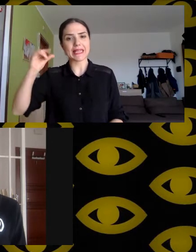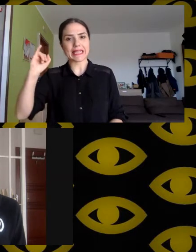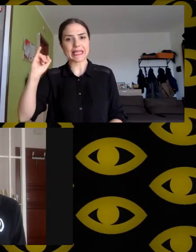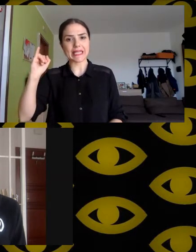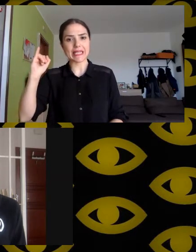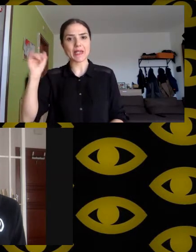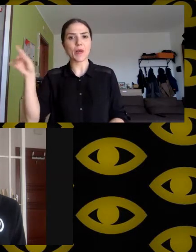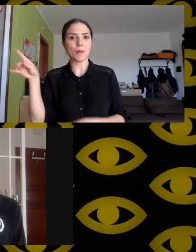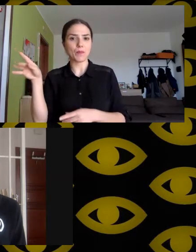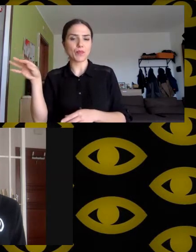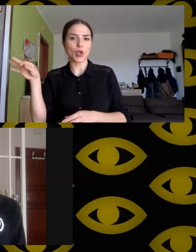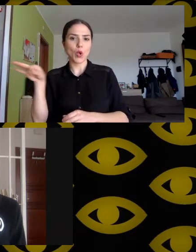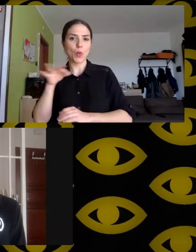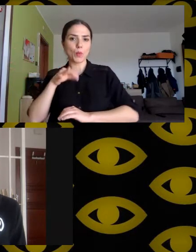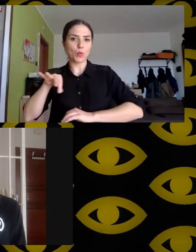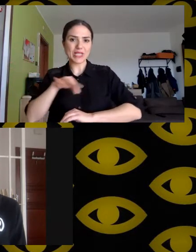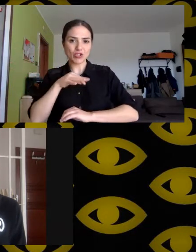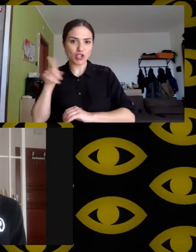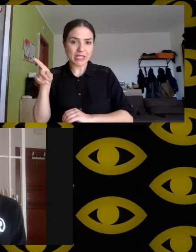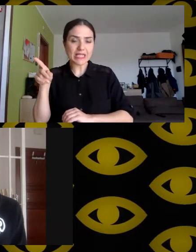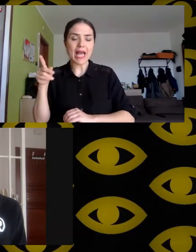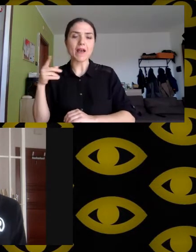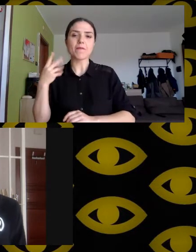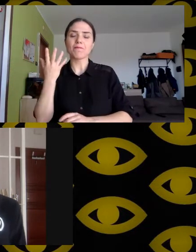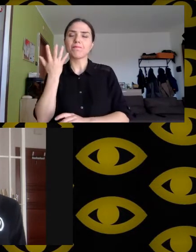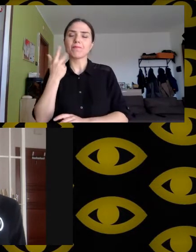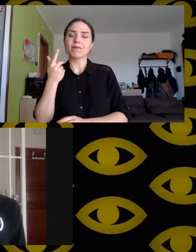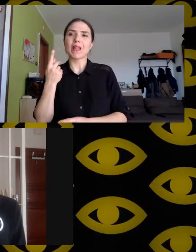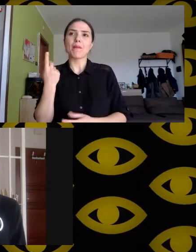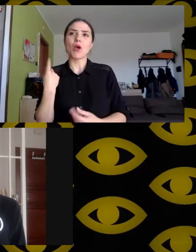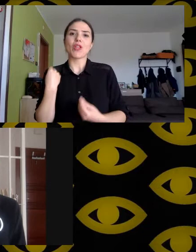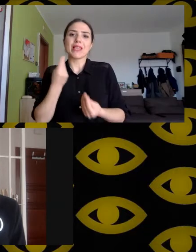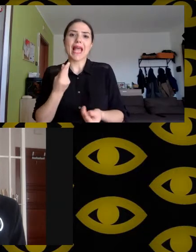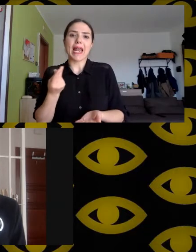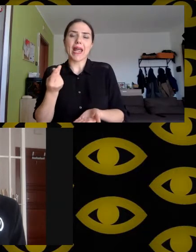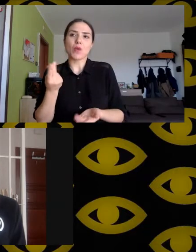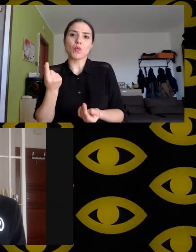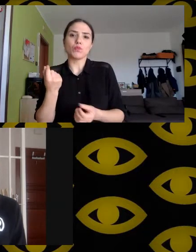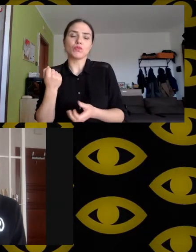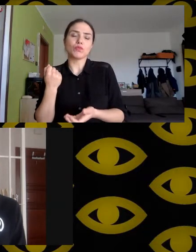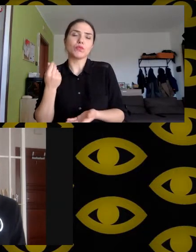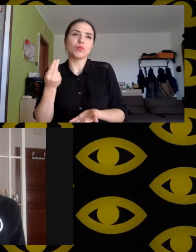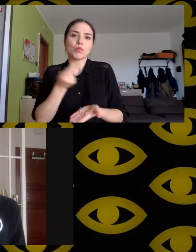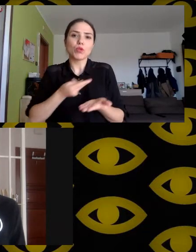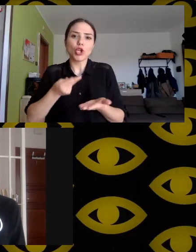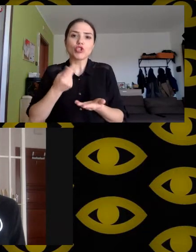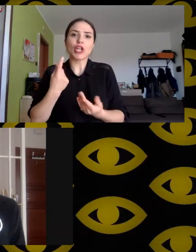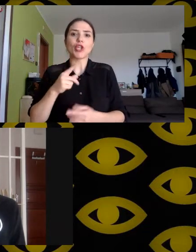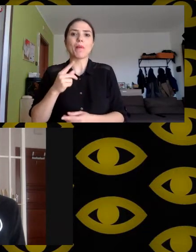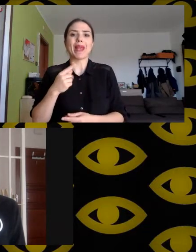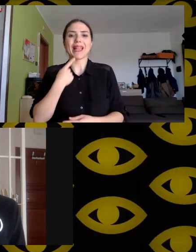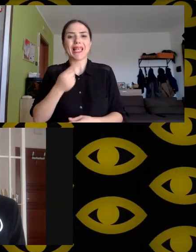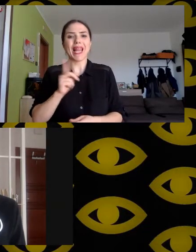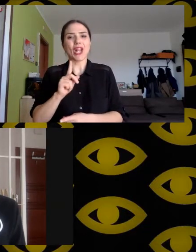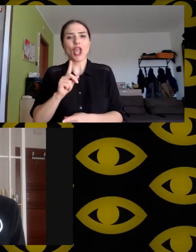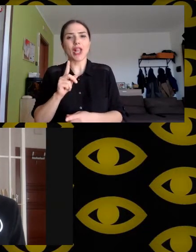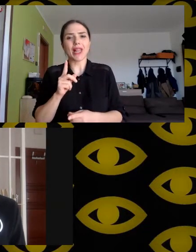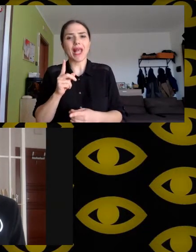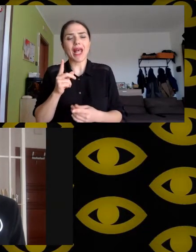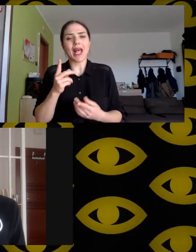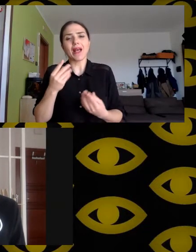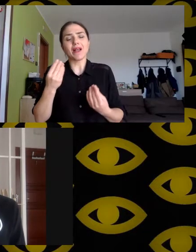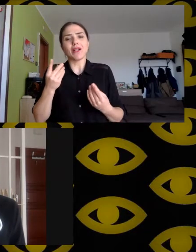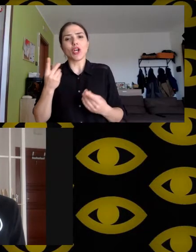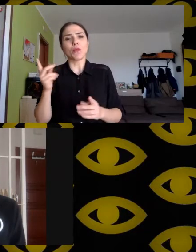non bisogna veramente mai mollare. Io do il tempo a Monica di tradurre, va bene Dario?